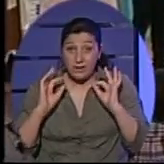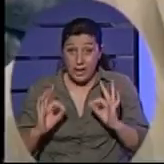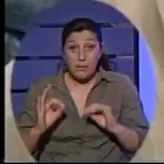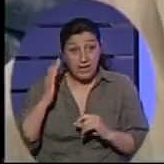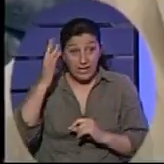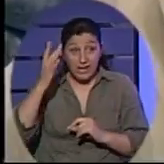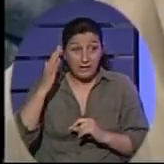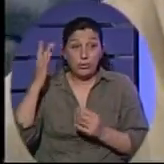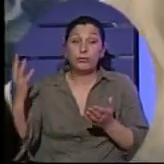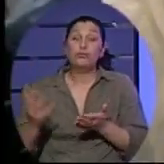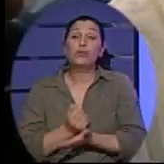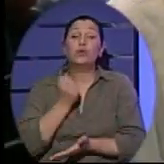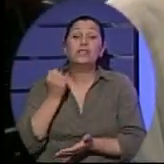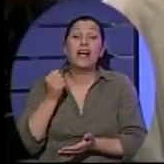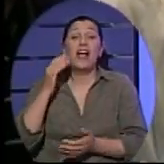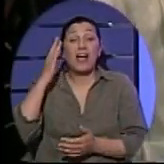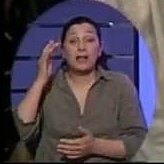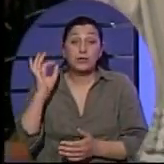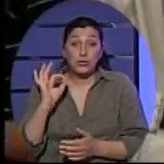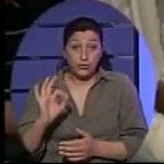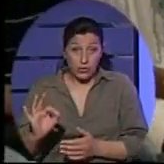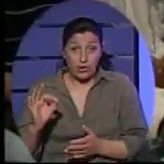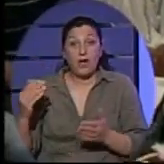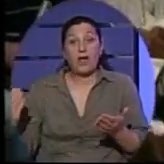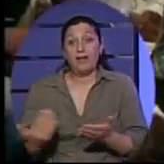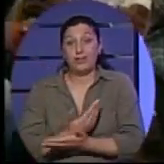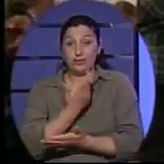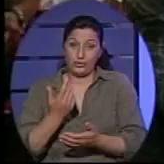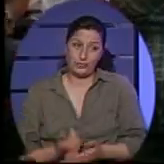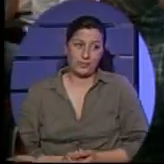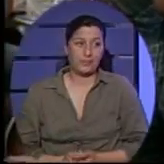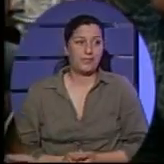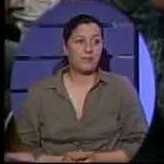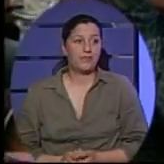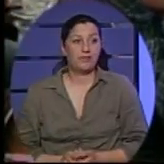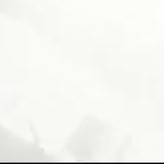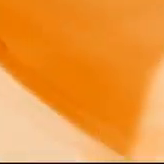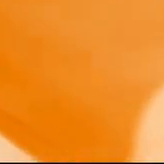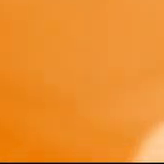ברס יהיה מוצח יותר מהחזון שלו למזרח תיכון חדש